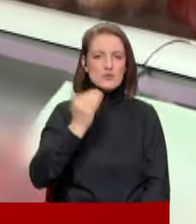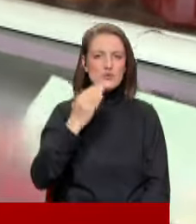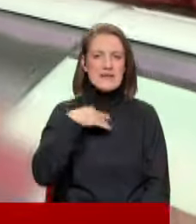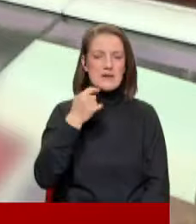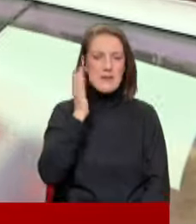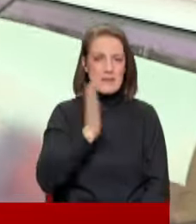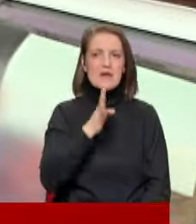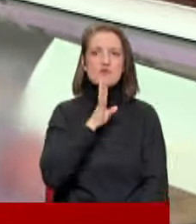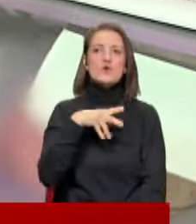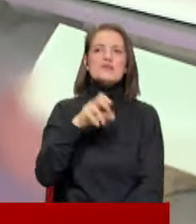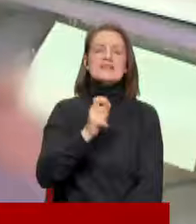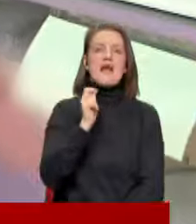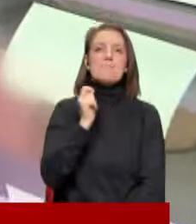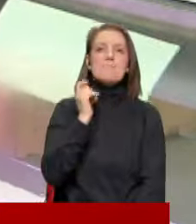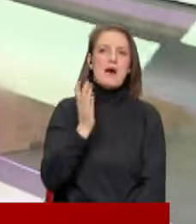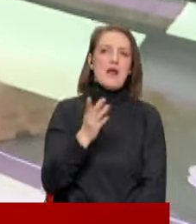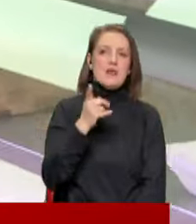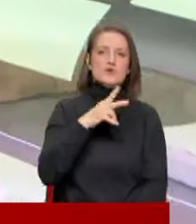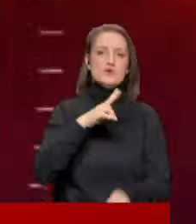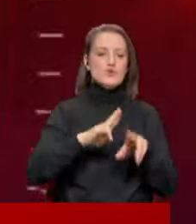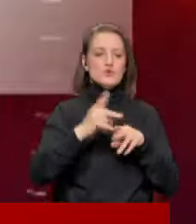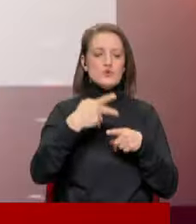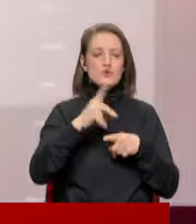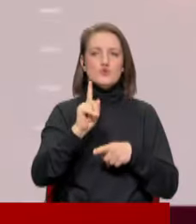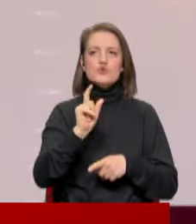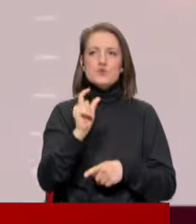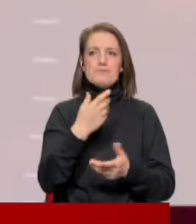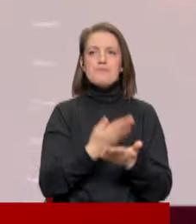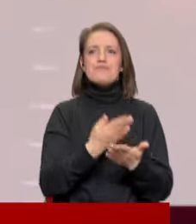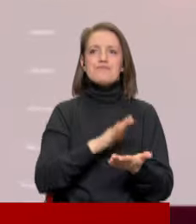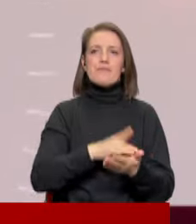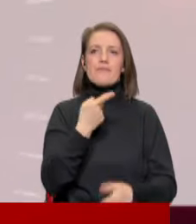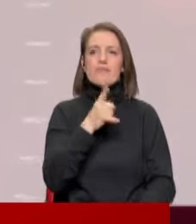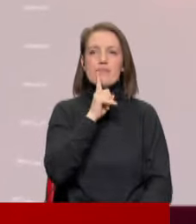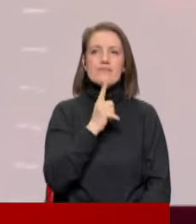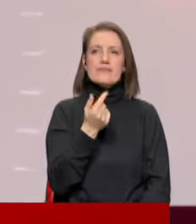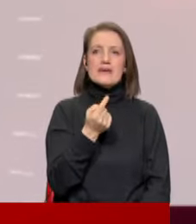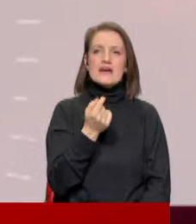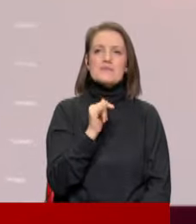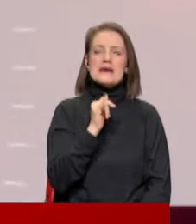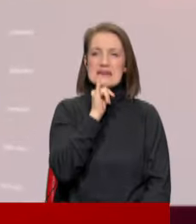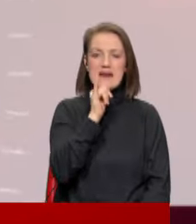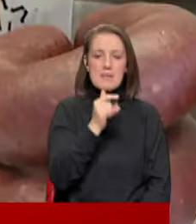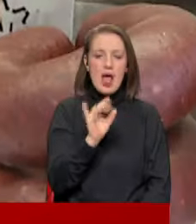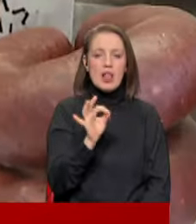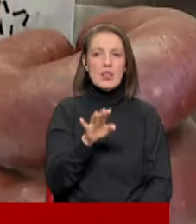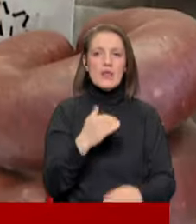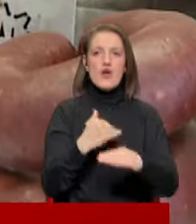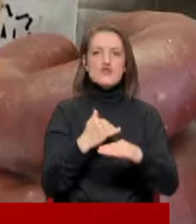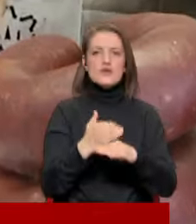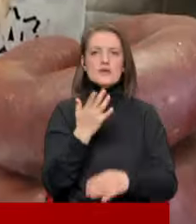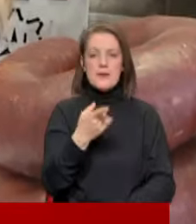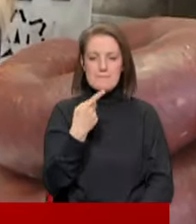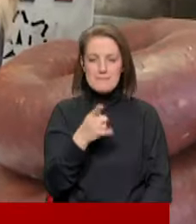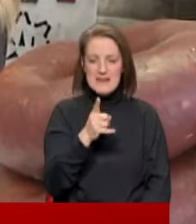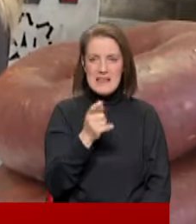480 L En pahalısı İsa kuzu pirzola 1100 liralık fiyatıyla yarım gram altına eş değer Hiç daha önce böyle